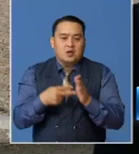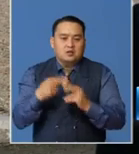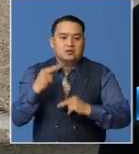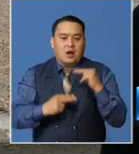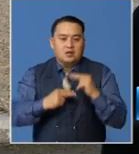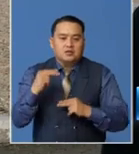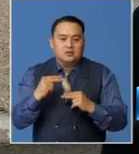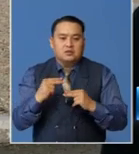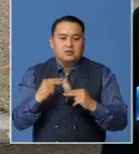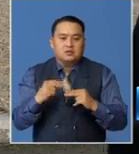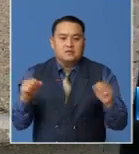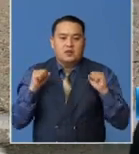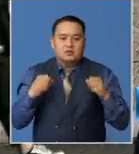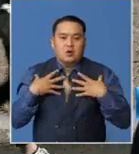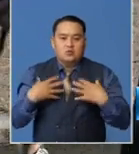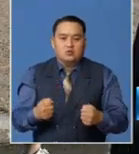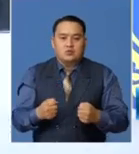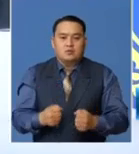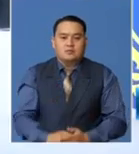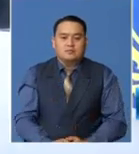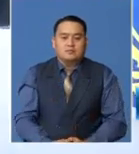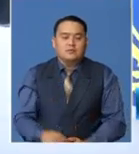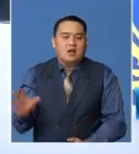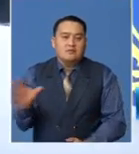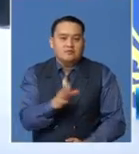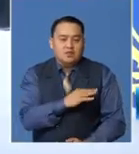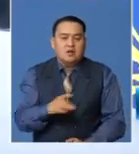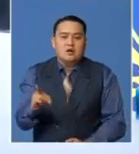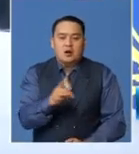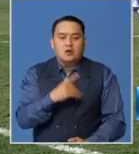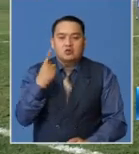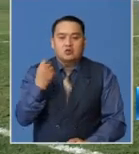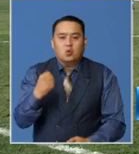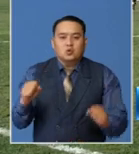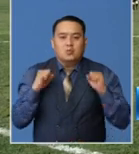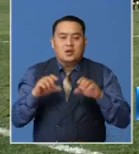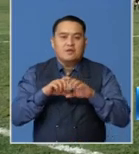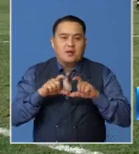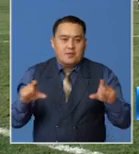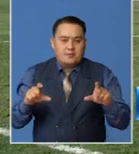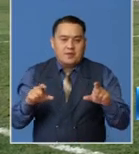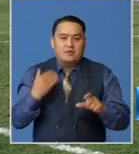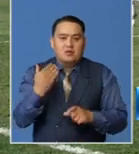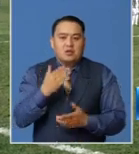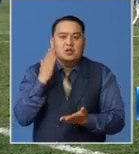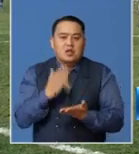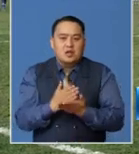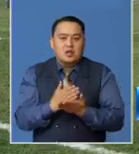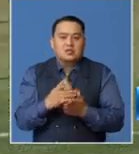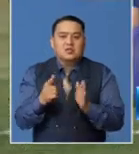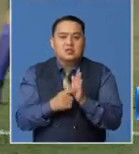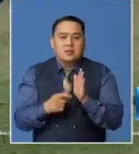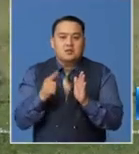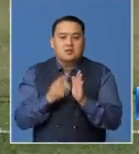строительство физкульт разрыв комплексе либо в целом в районе имеется свыше 100 спортивных объектов них функционирует порядка